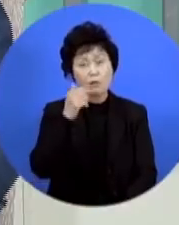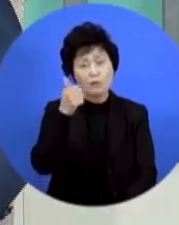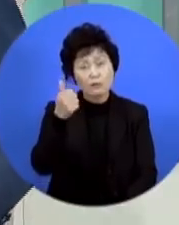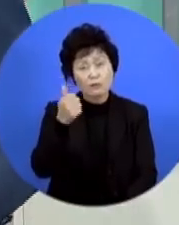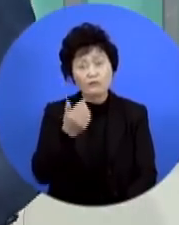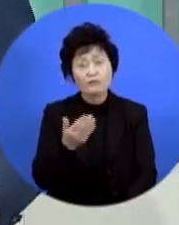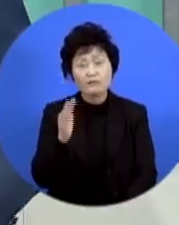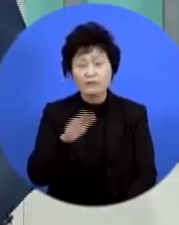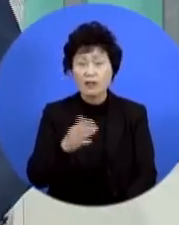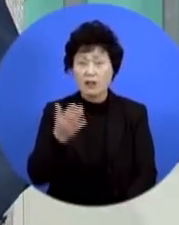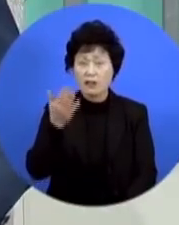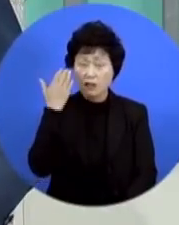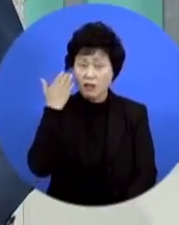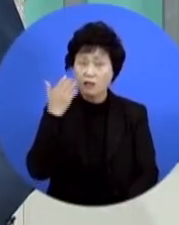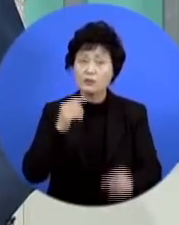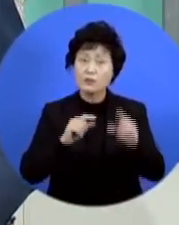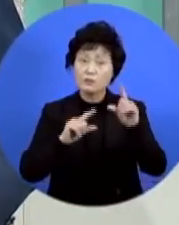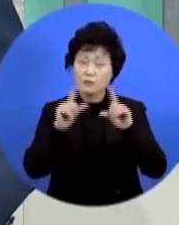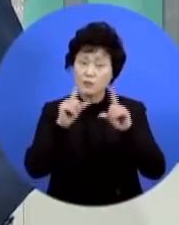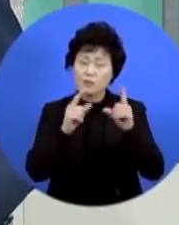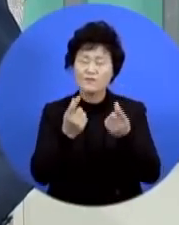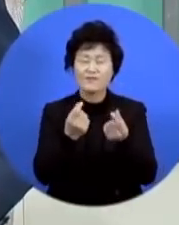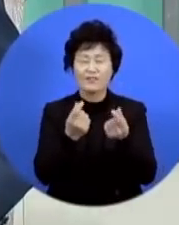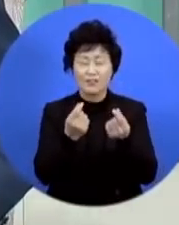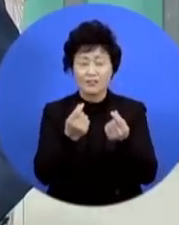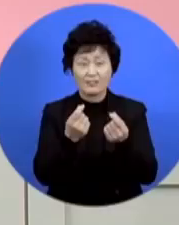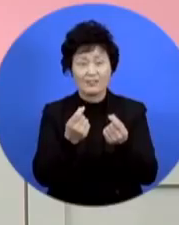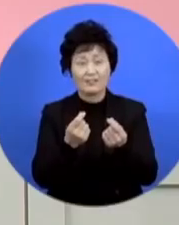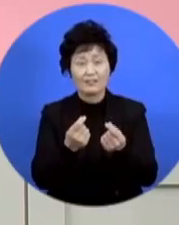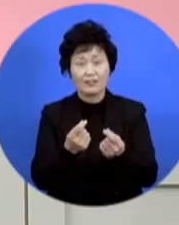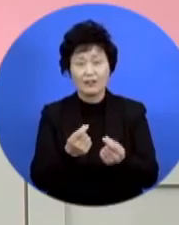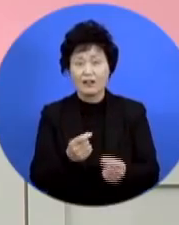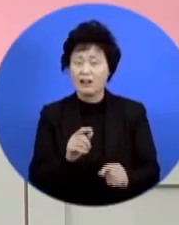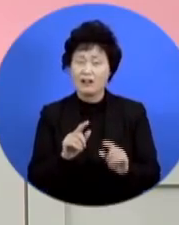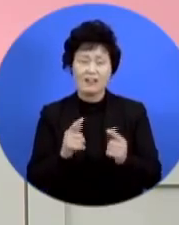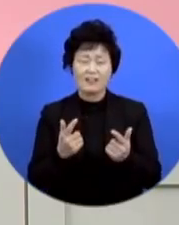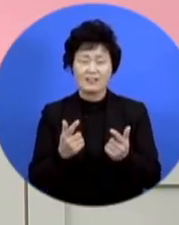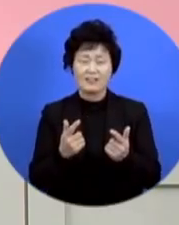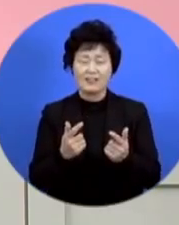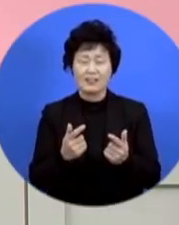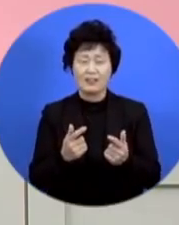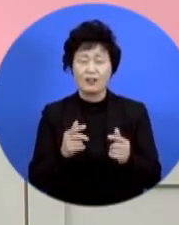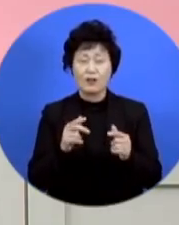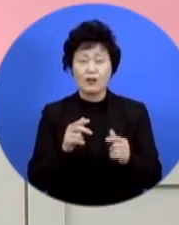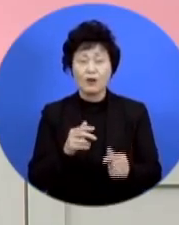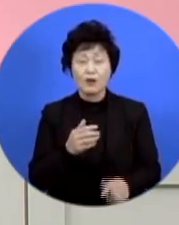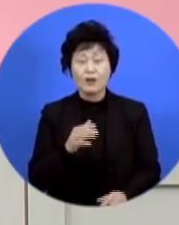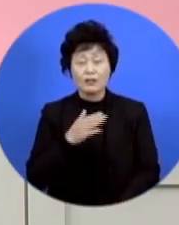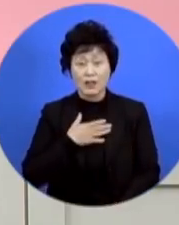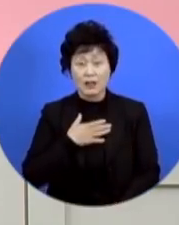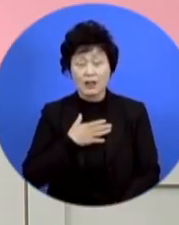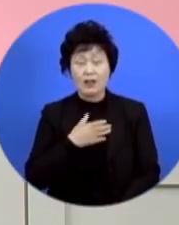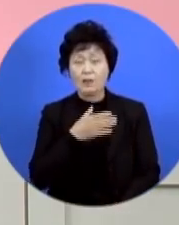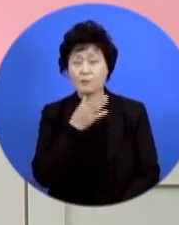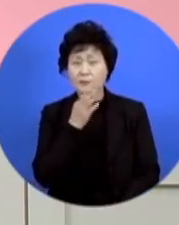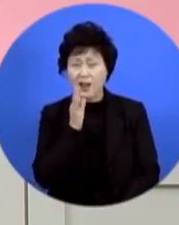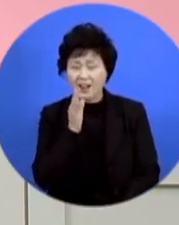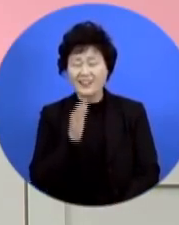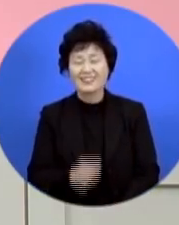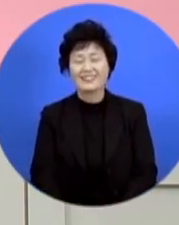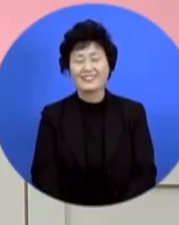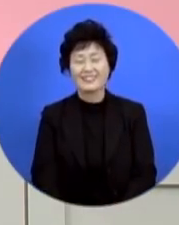근데 예나 지금이나 똑같으세요? 아, 감사합니다. 그런 얘기 많이 들으시죠? 아, 아닙니다. 좀 네. 사갔다고 늘 그러던데. 아니,